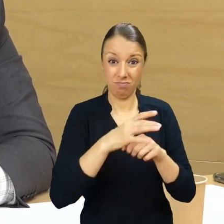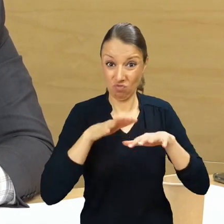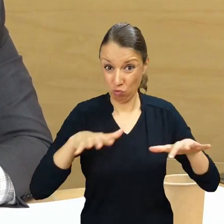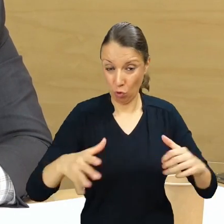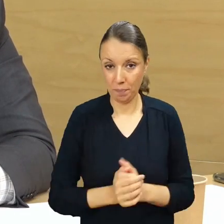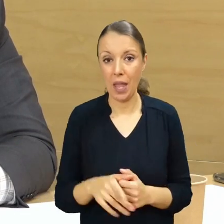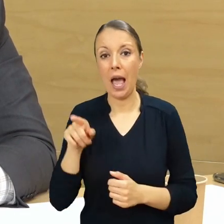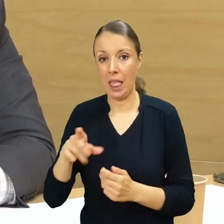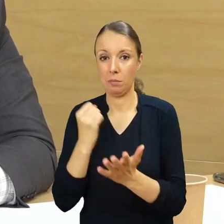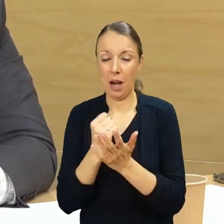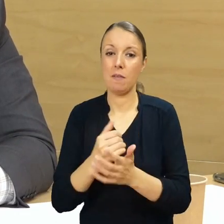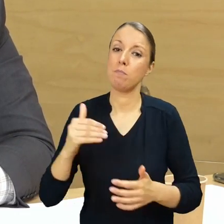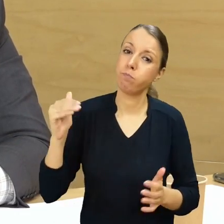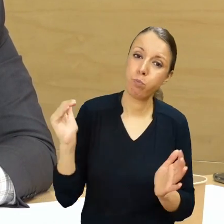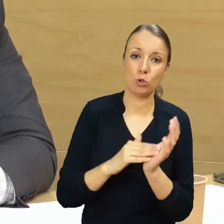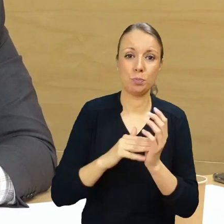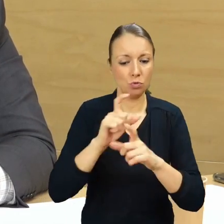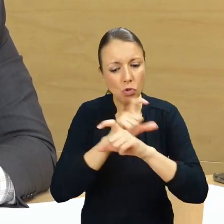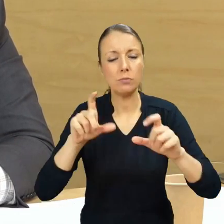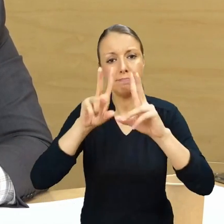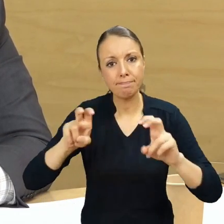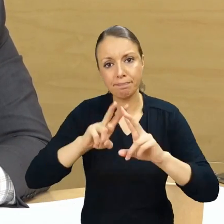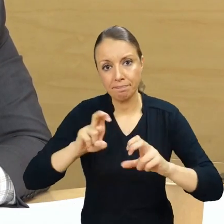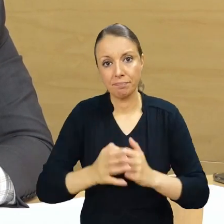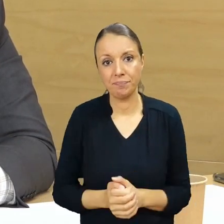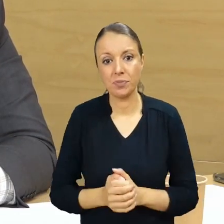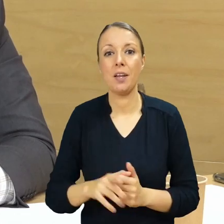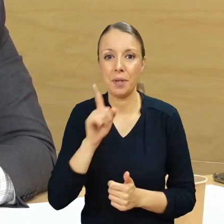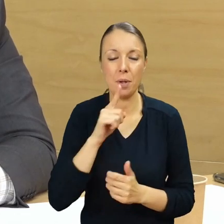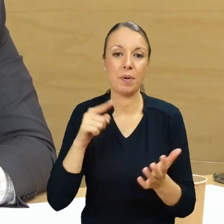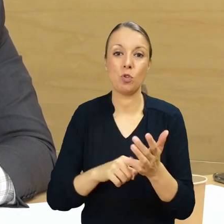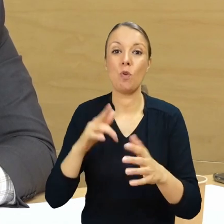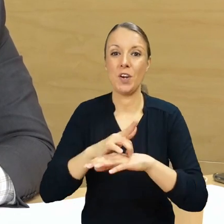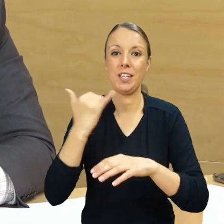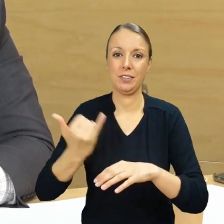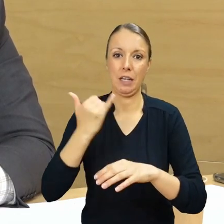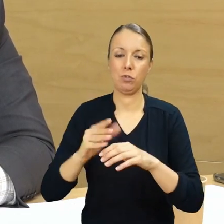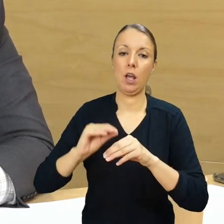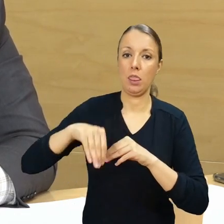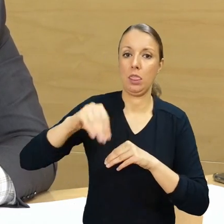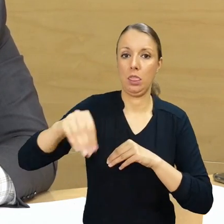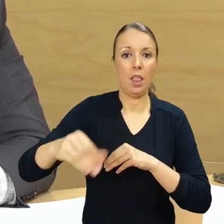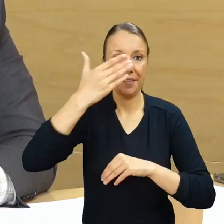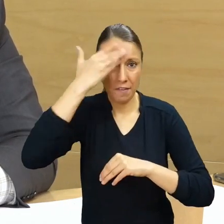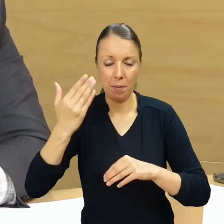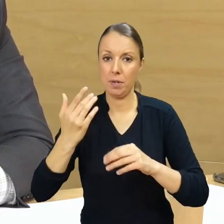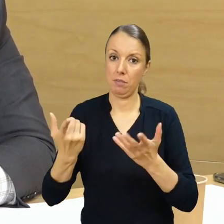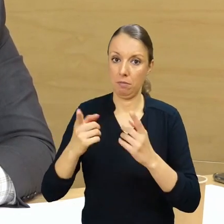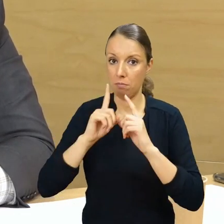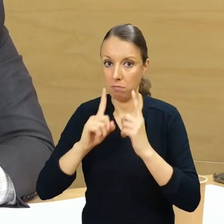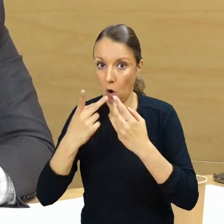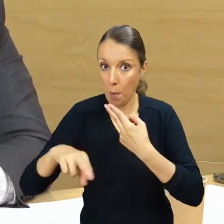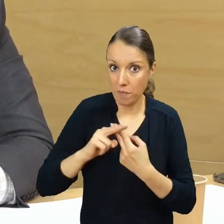poświęcenia określonego czasu, no, a rezultat jest dosyć odległy i niepewny. I to też jest jedna z decydujących przyczyn,